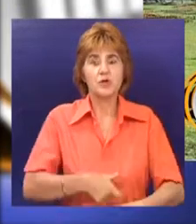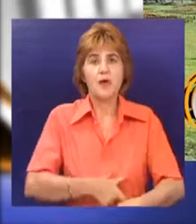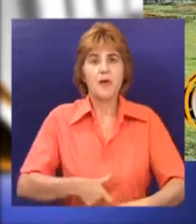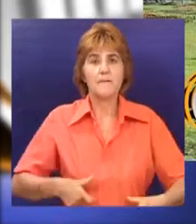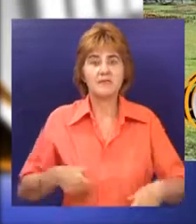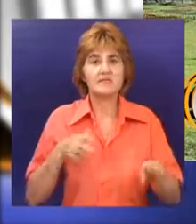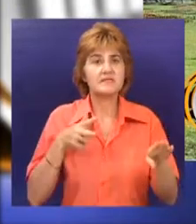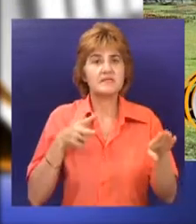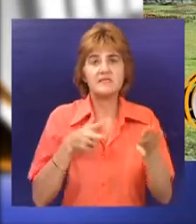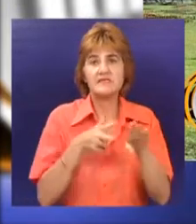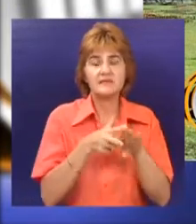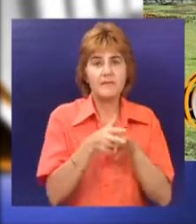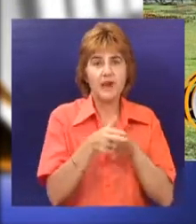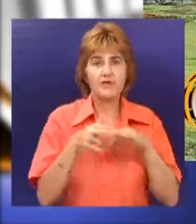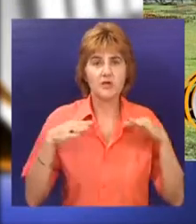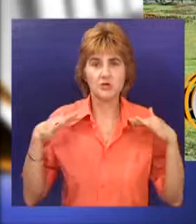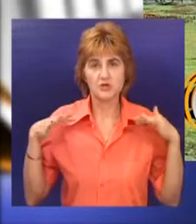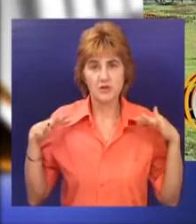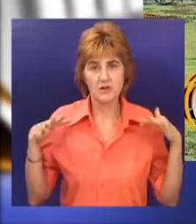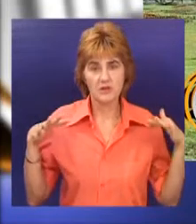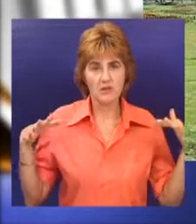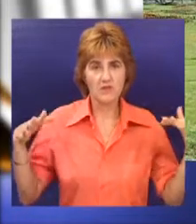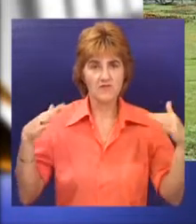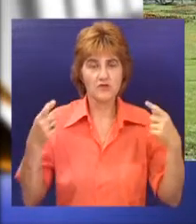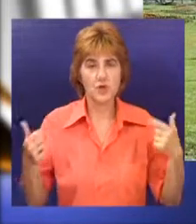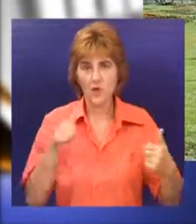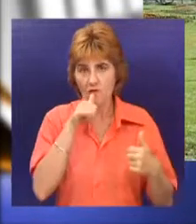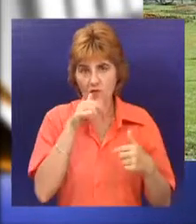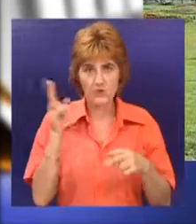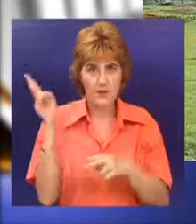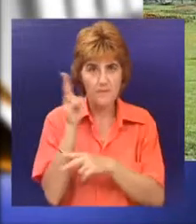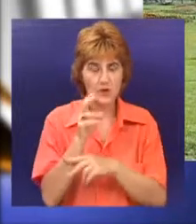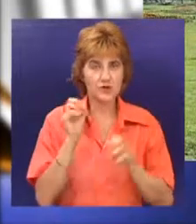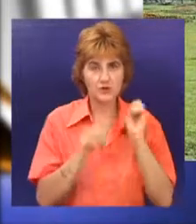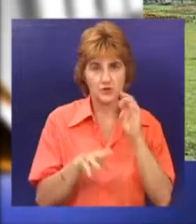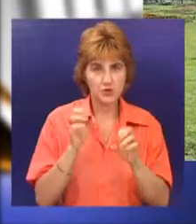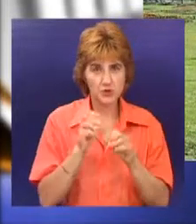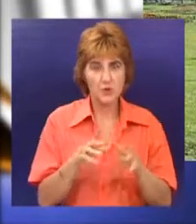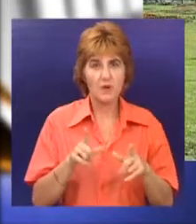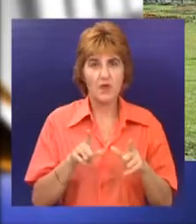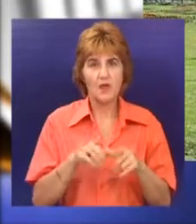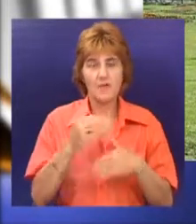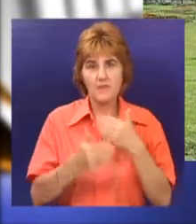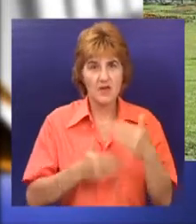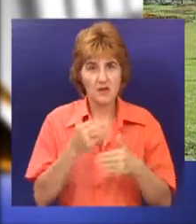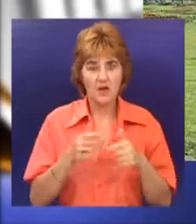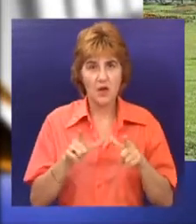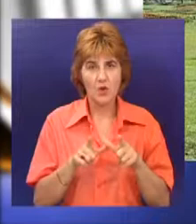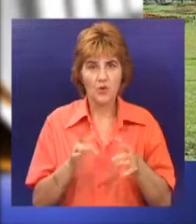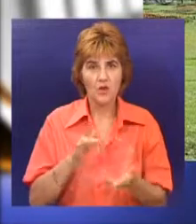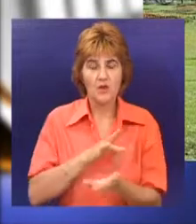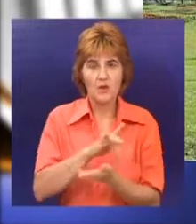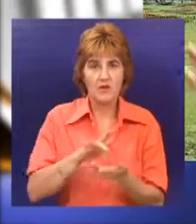da sprečavamo difuzni uliv nutrijenta i štetnih materijala